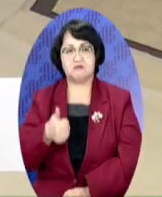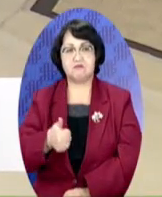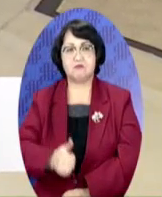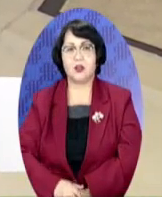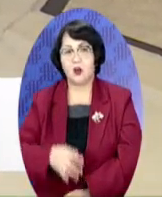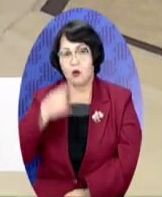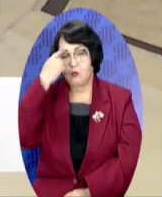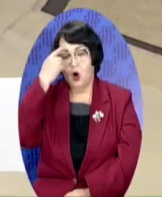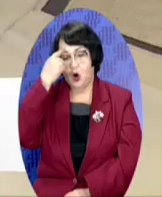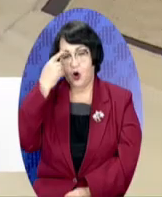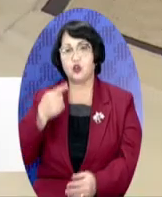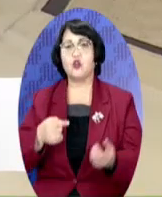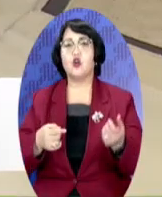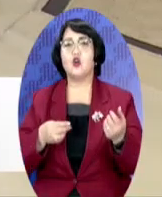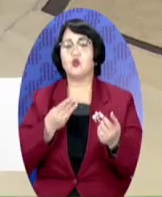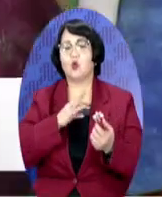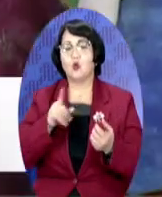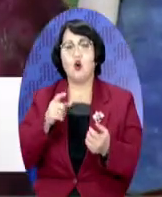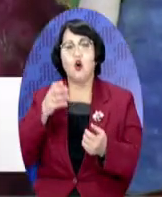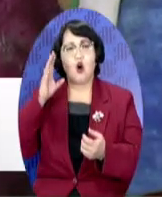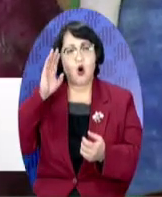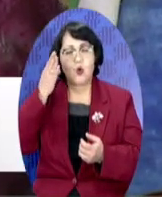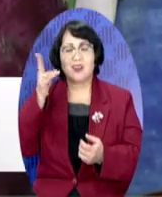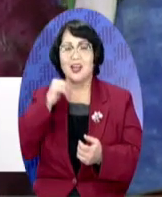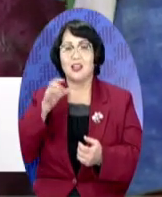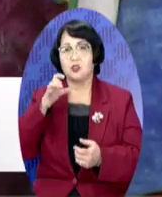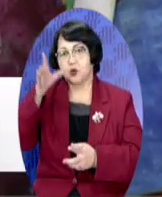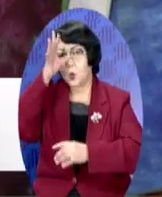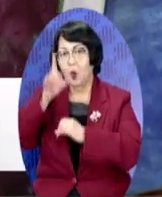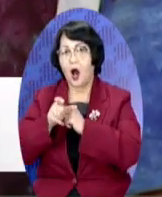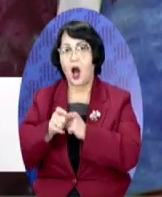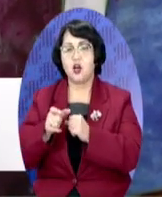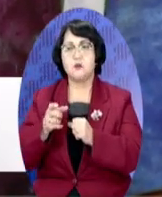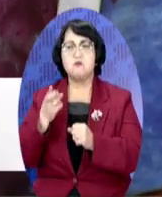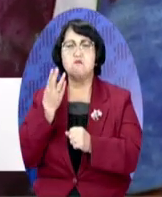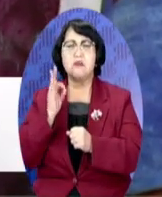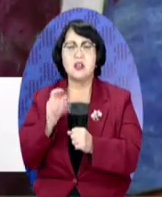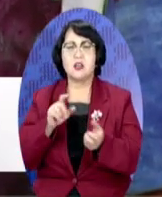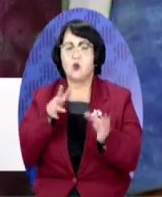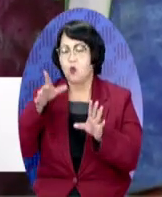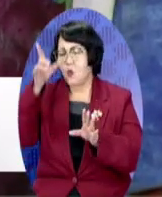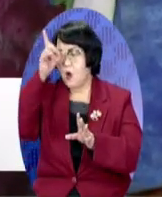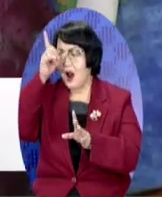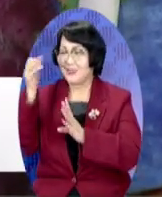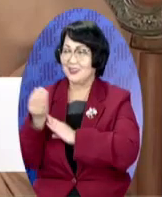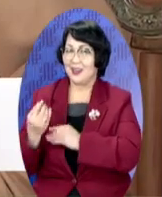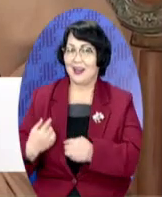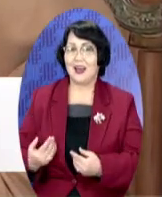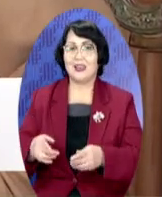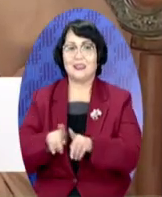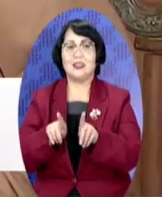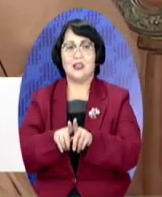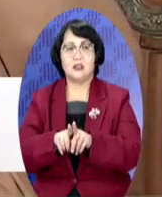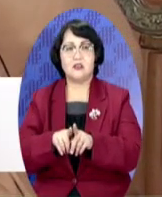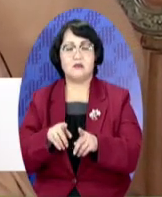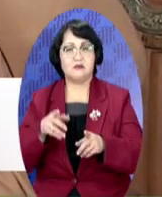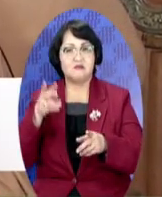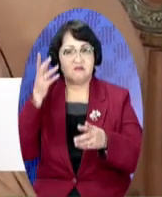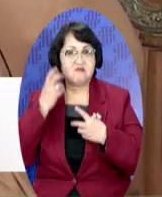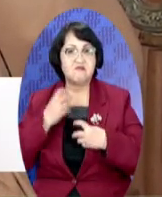За Монгол туулийг өвөг дээдсэн цэцэн сургаал бэлэг номлол хэмээ үзэж ард түмний ой ухааныг аман дамжлага цээж эрдмээр